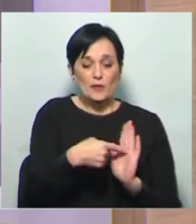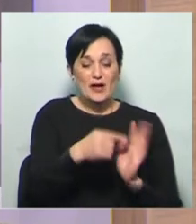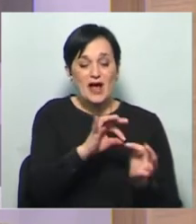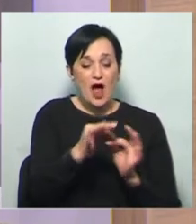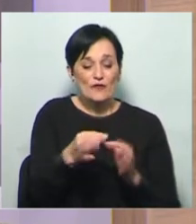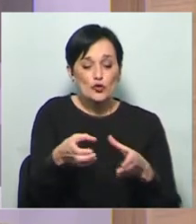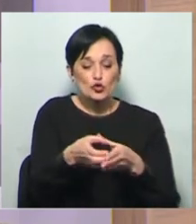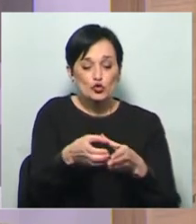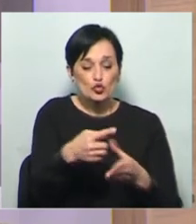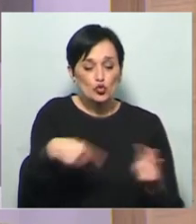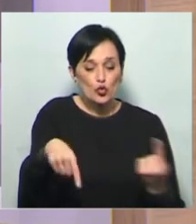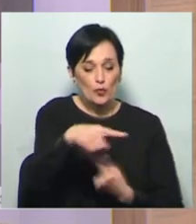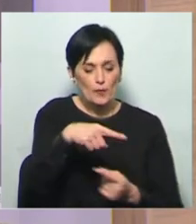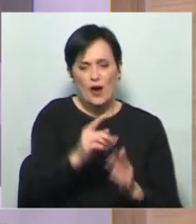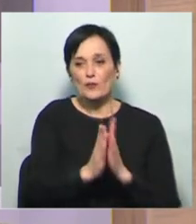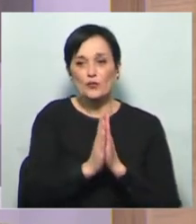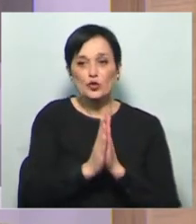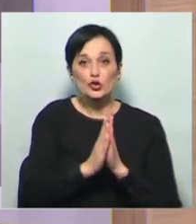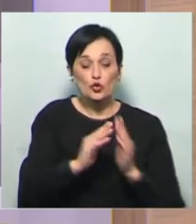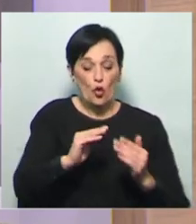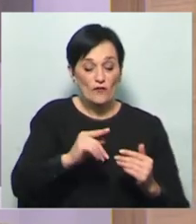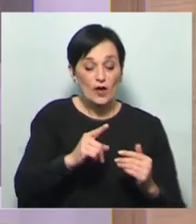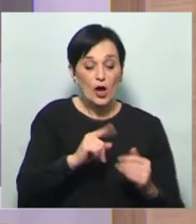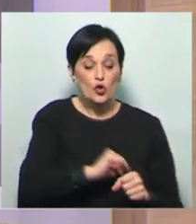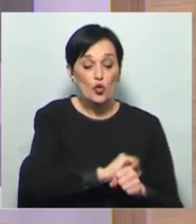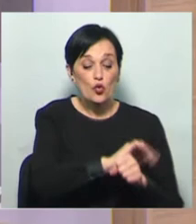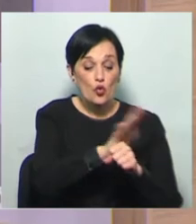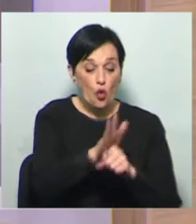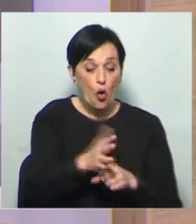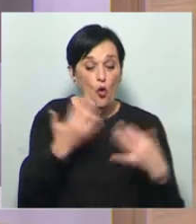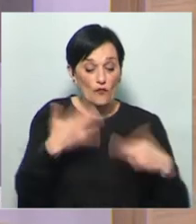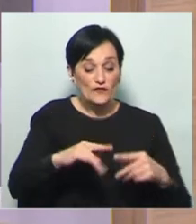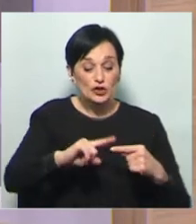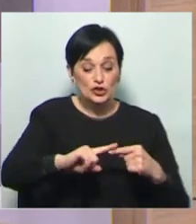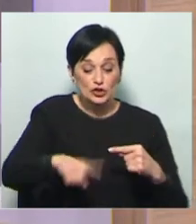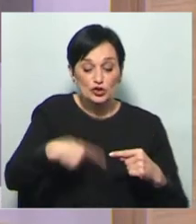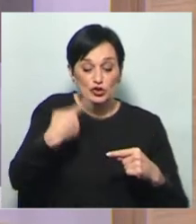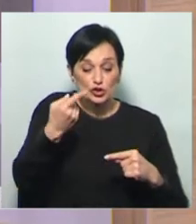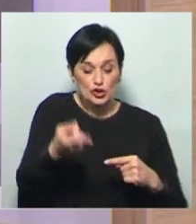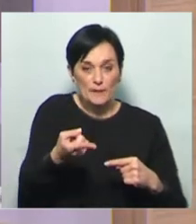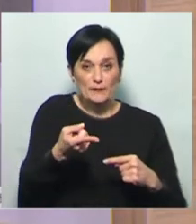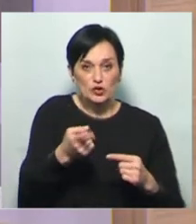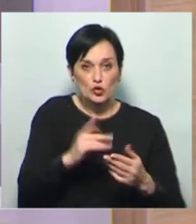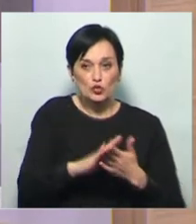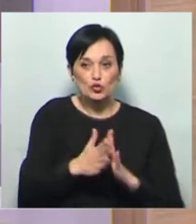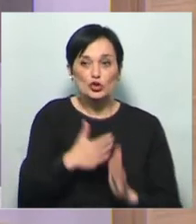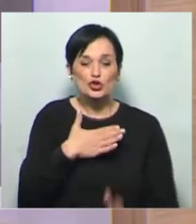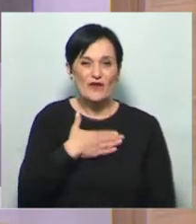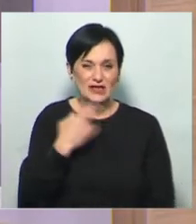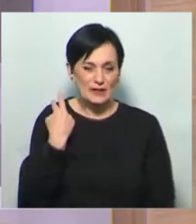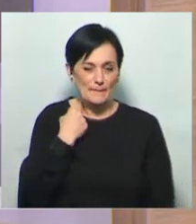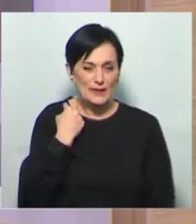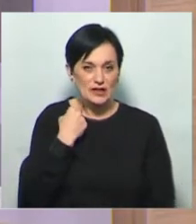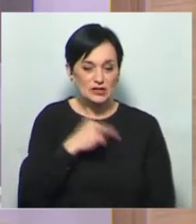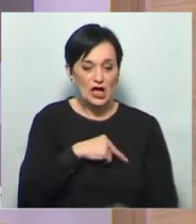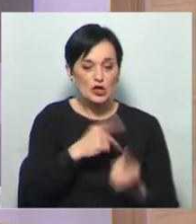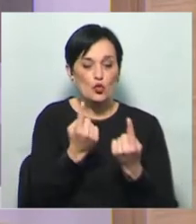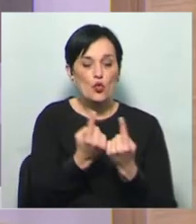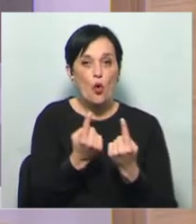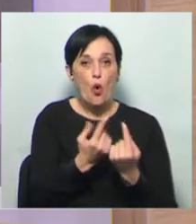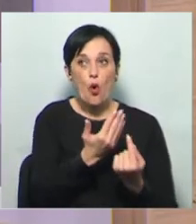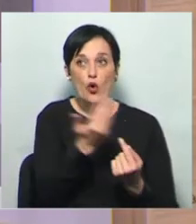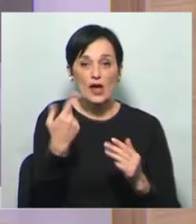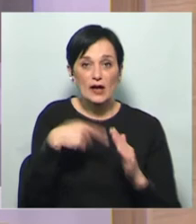რომ ეს კითხვა დამესვა. პოსტკოვიდურ მდგომარეობათა შორის ასევე არის ჩვენი ბრიტანელი კოლეგების მიერ გამოყოფილი,